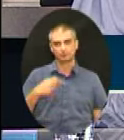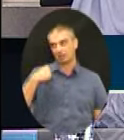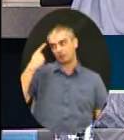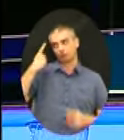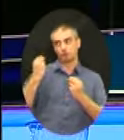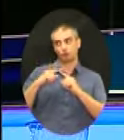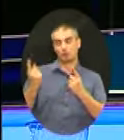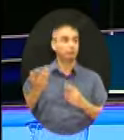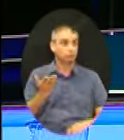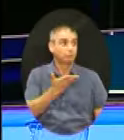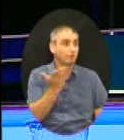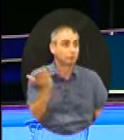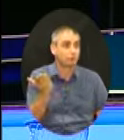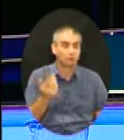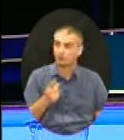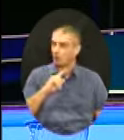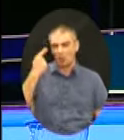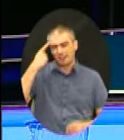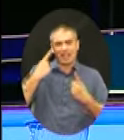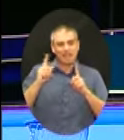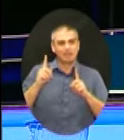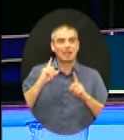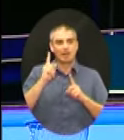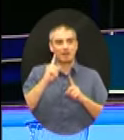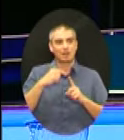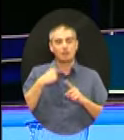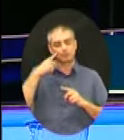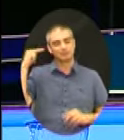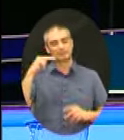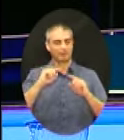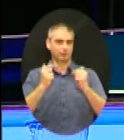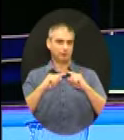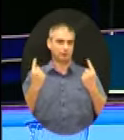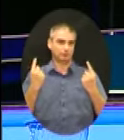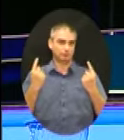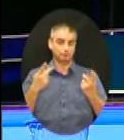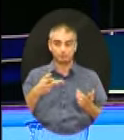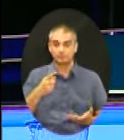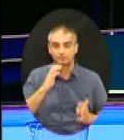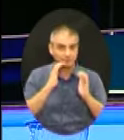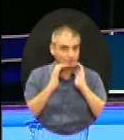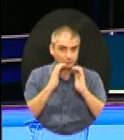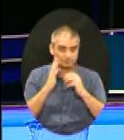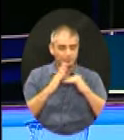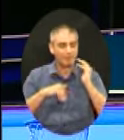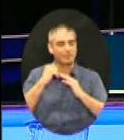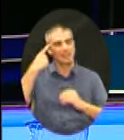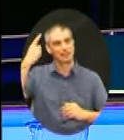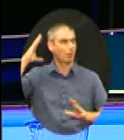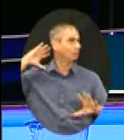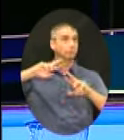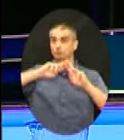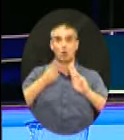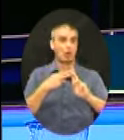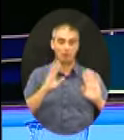אחרת בבקשה א לא דעה אחרת אבל אני אתן איזה זווית אחרת התקשורת בנתה אידיאולוגיה בכל